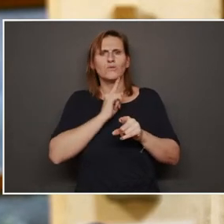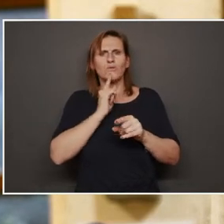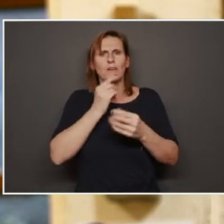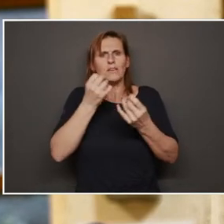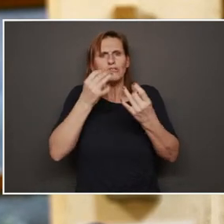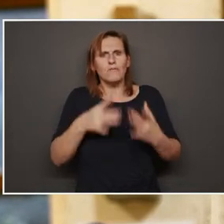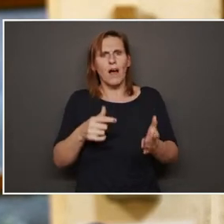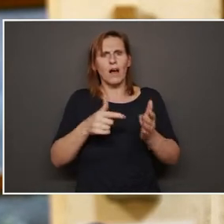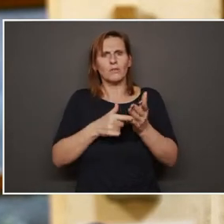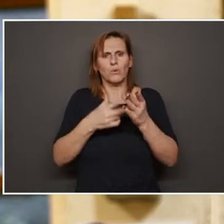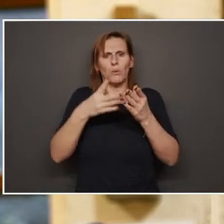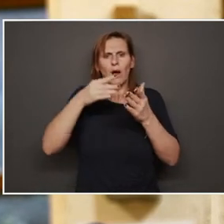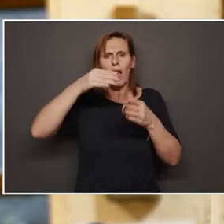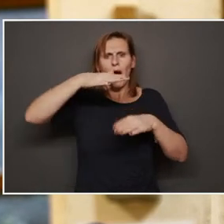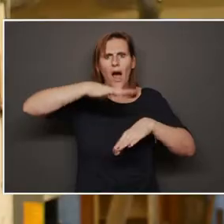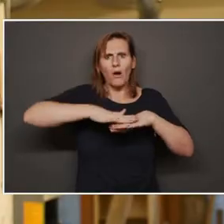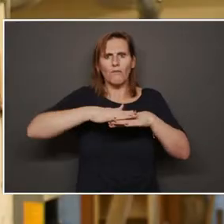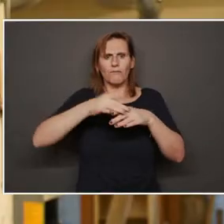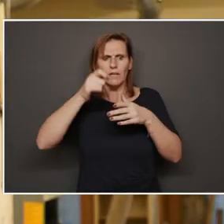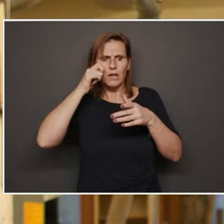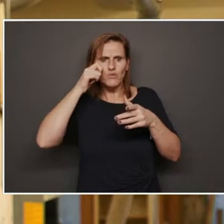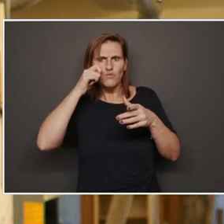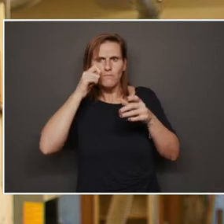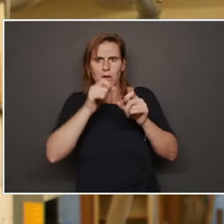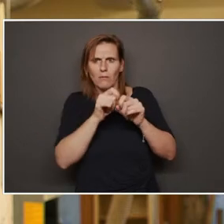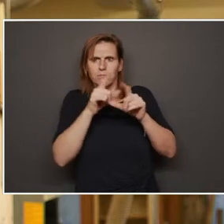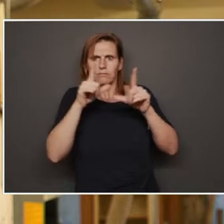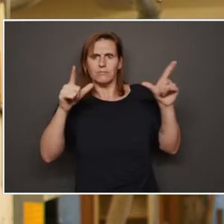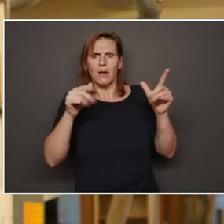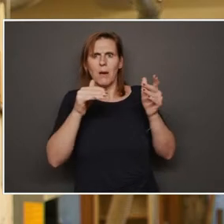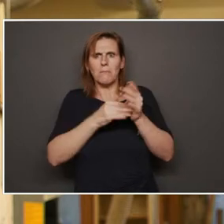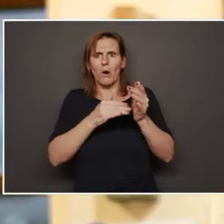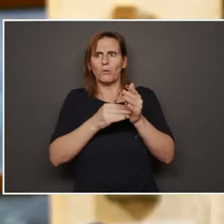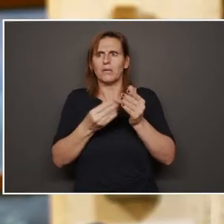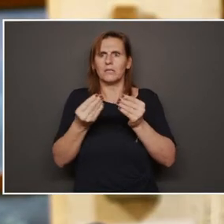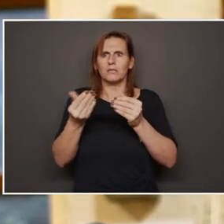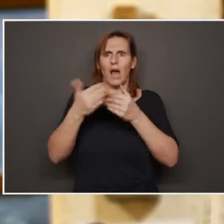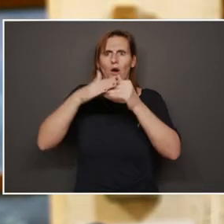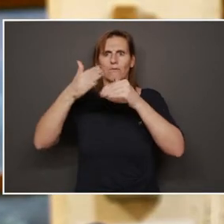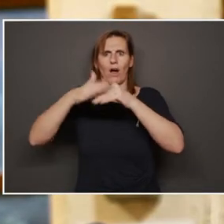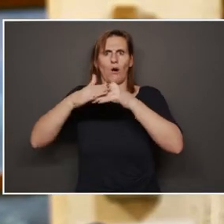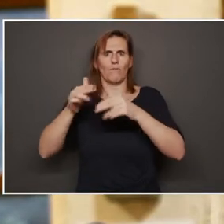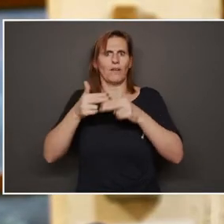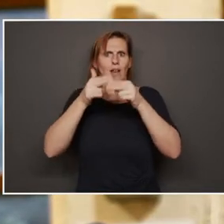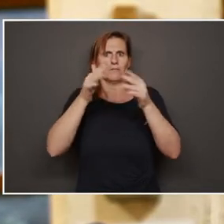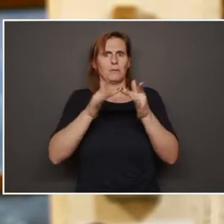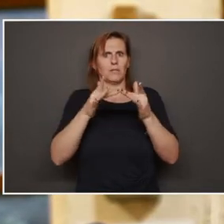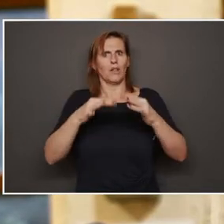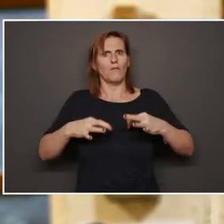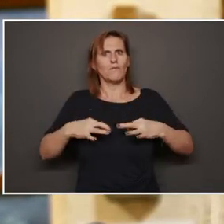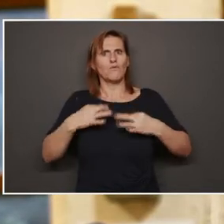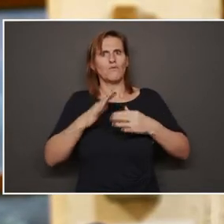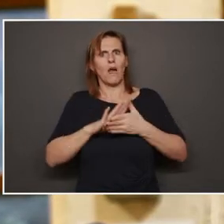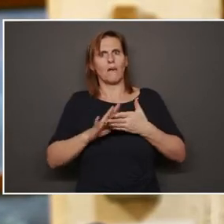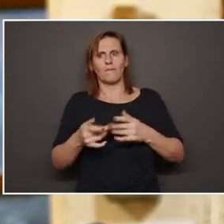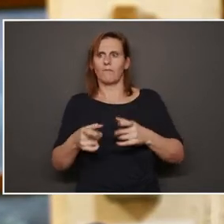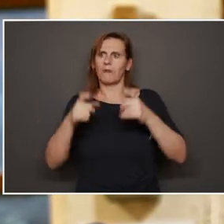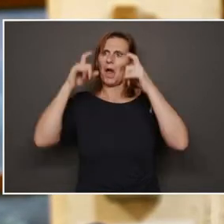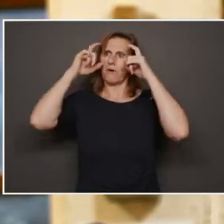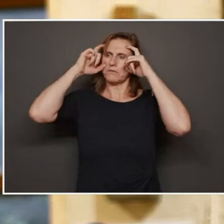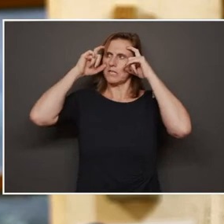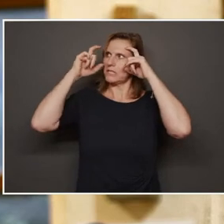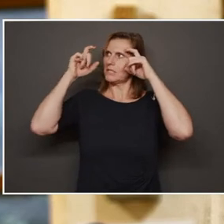Lupe dazu tun könnte. Da bräuchte ich die anderen Hilfsmittel alle nicht mehr. Sondern man könnte in der Früh die Brille aufziehen, hat die